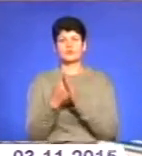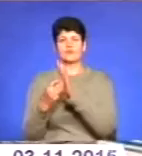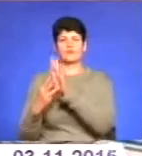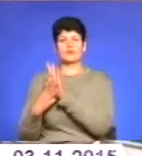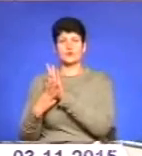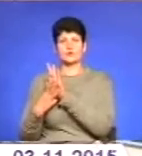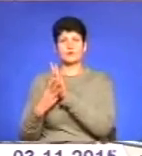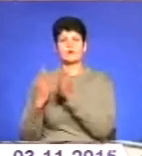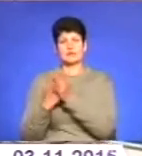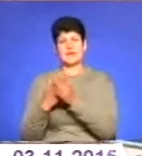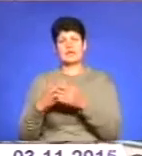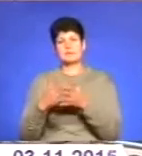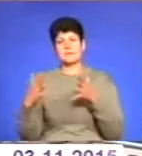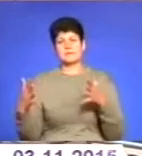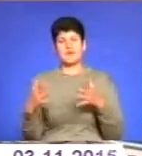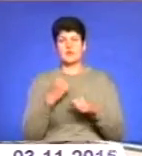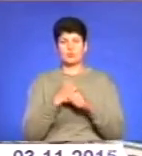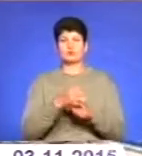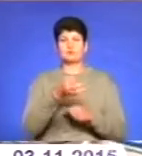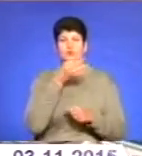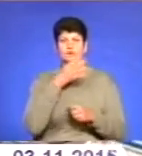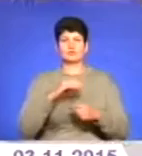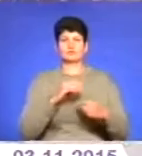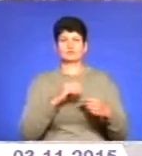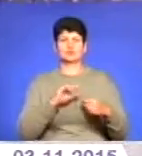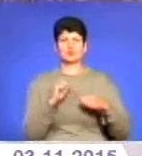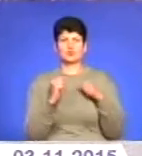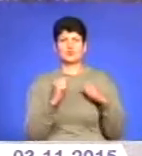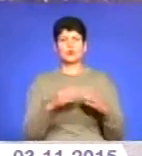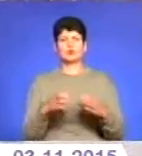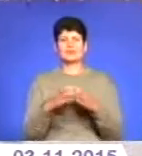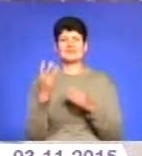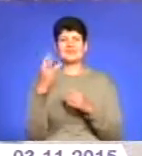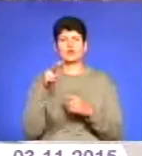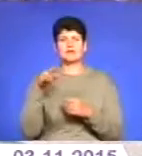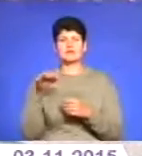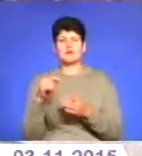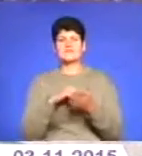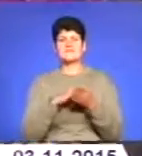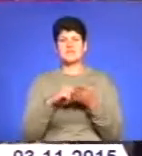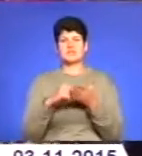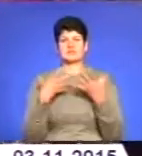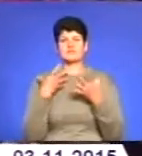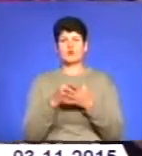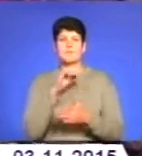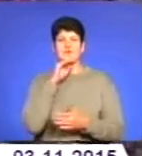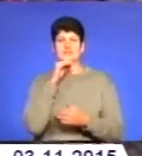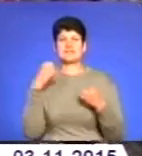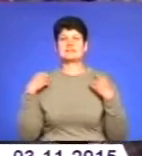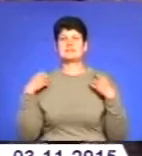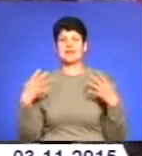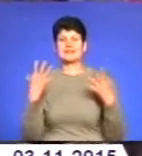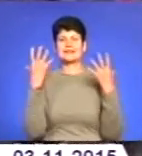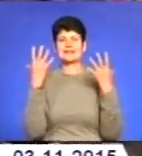8, буває і довше, але робота подобається, дружній колектив. 3 листопада ці військові відзначають своє професійне свято –